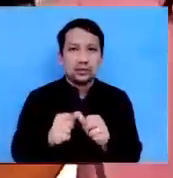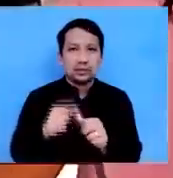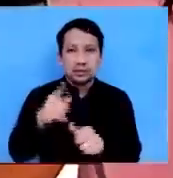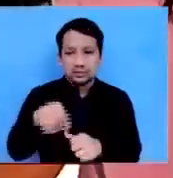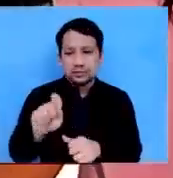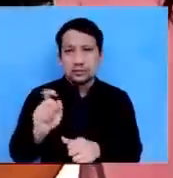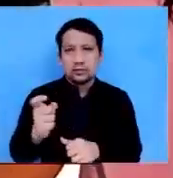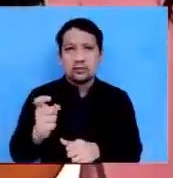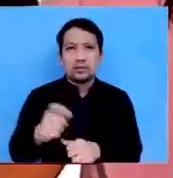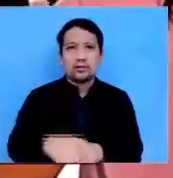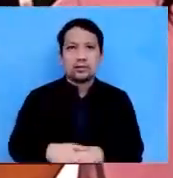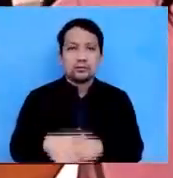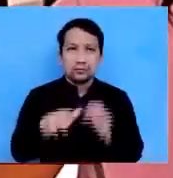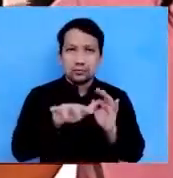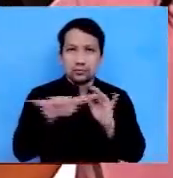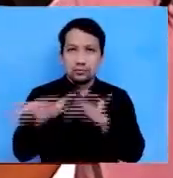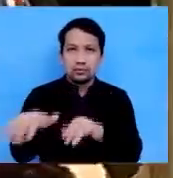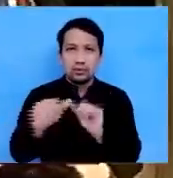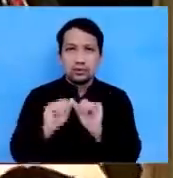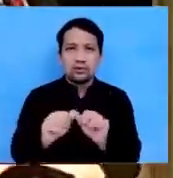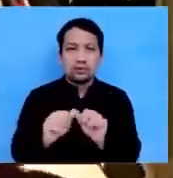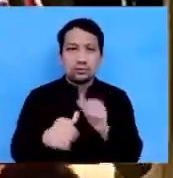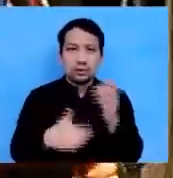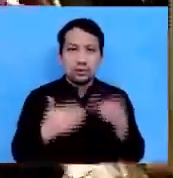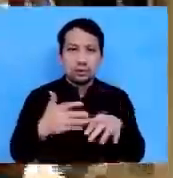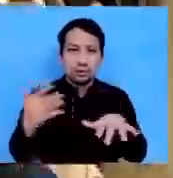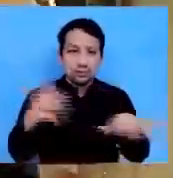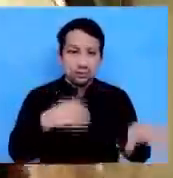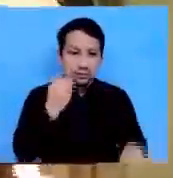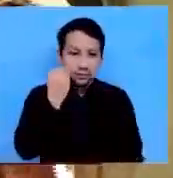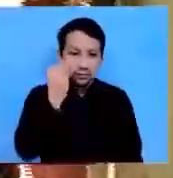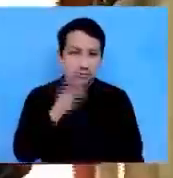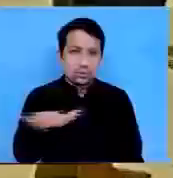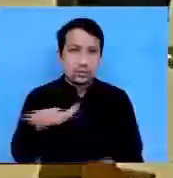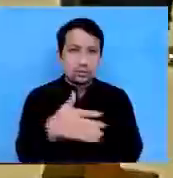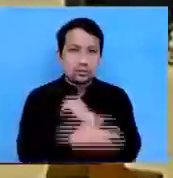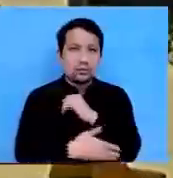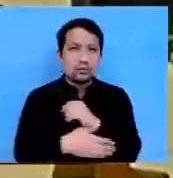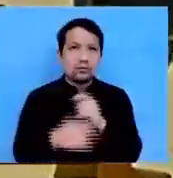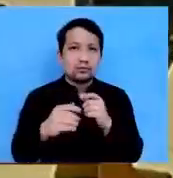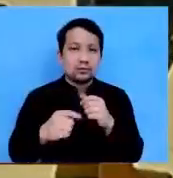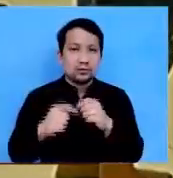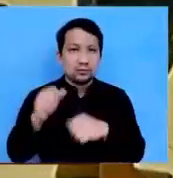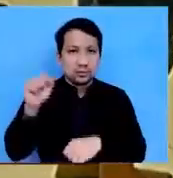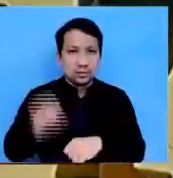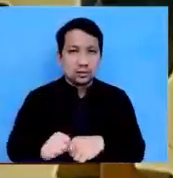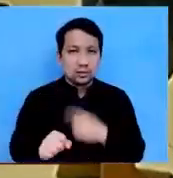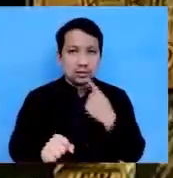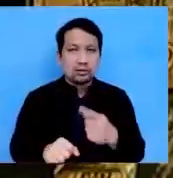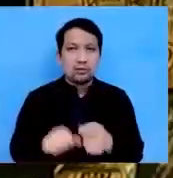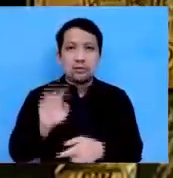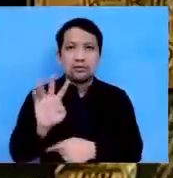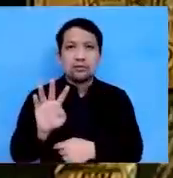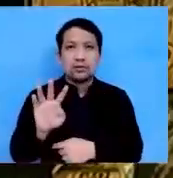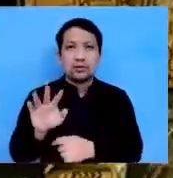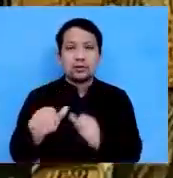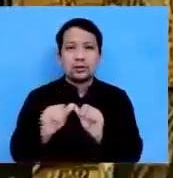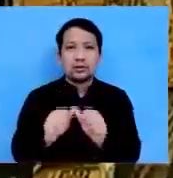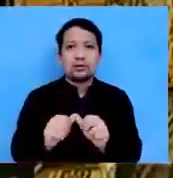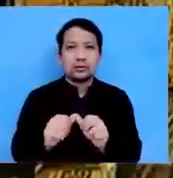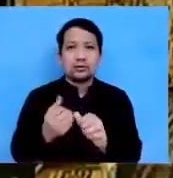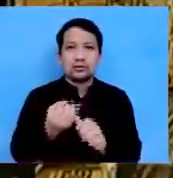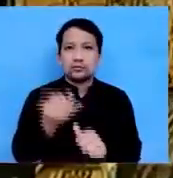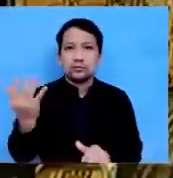naman, tuloy-tuloy pa rin ang dating ng mga pasaherong pauwi sa kanikanilang probinsya patimog. Kaninang araw alas 4 ng hapon, pumalo na sa